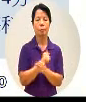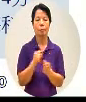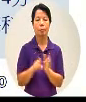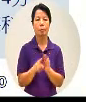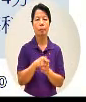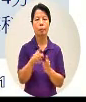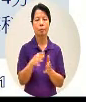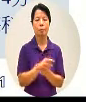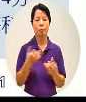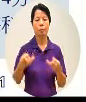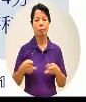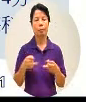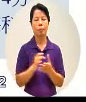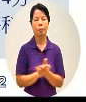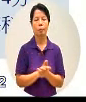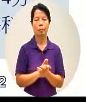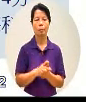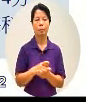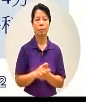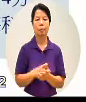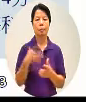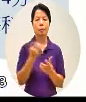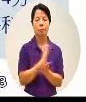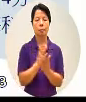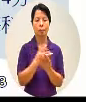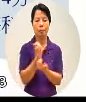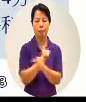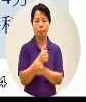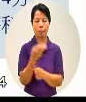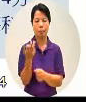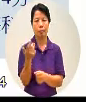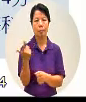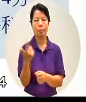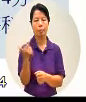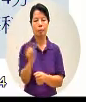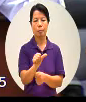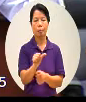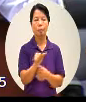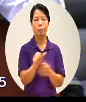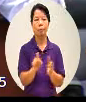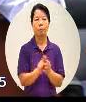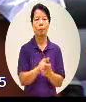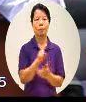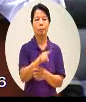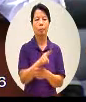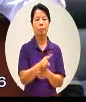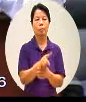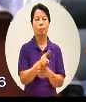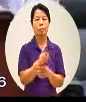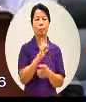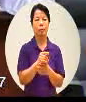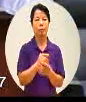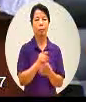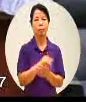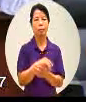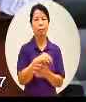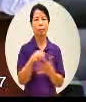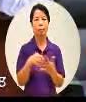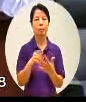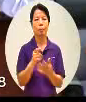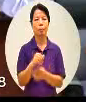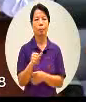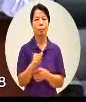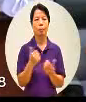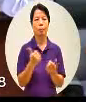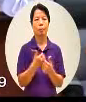绩六科对不对？局长是不是六科？ 五科 啊，五科，一科如果他达到标准，